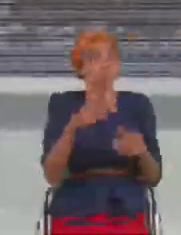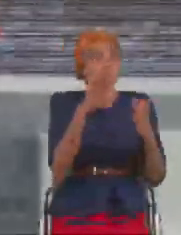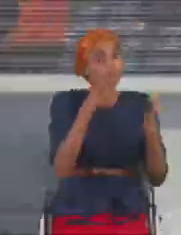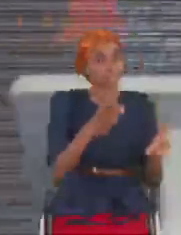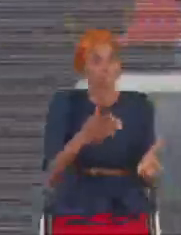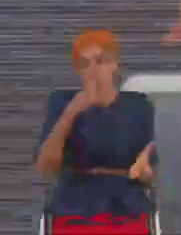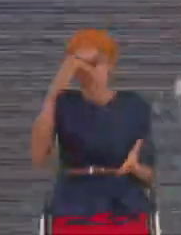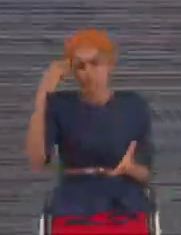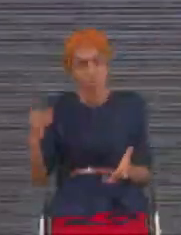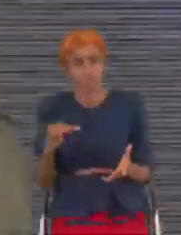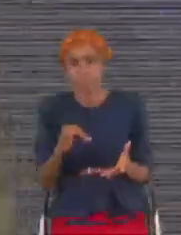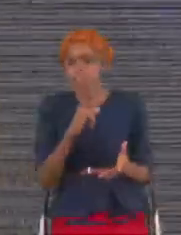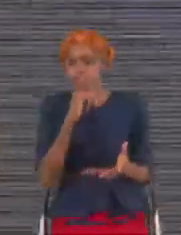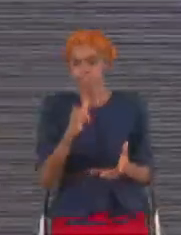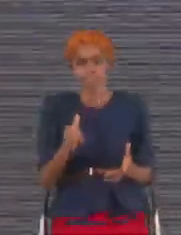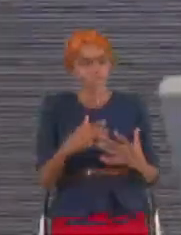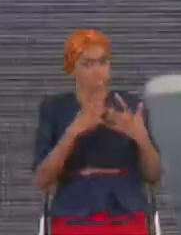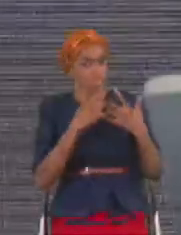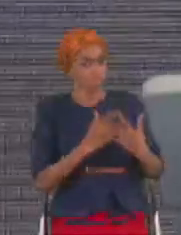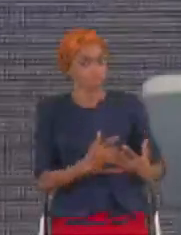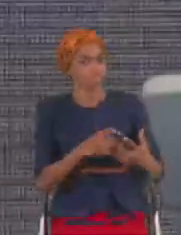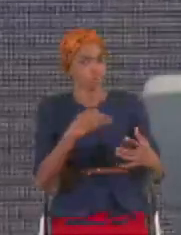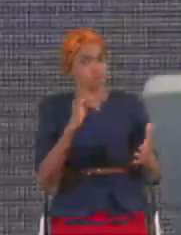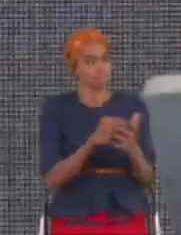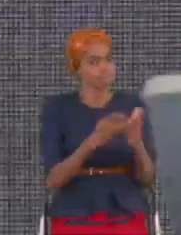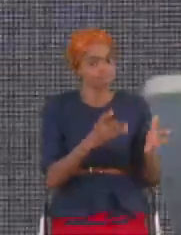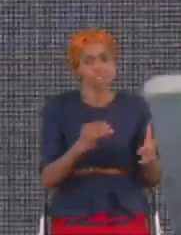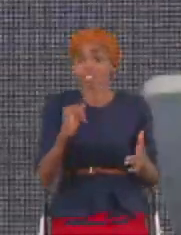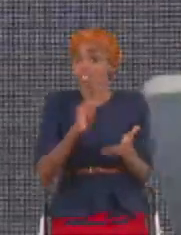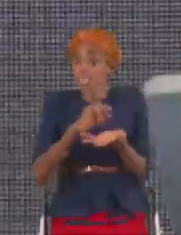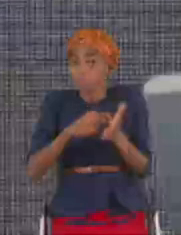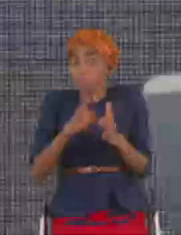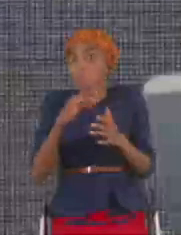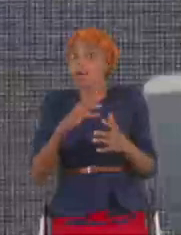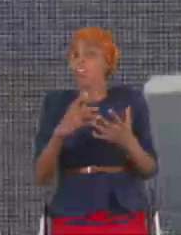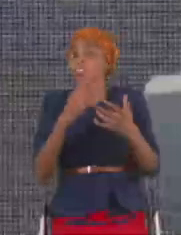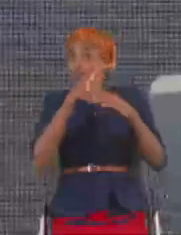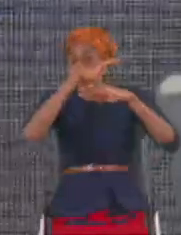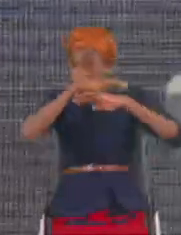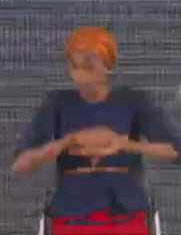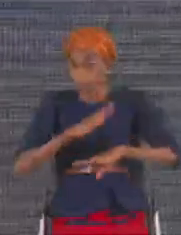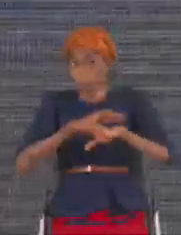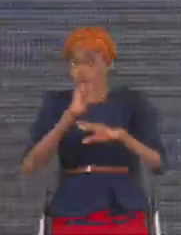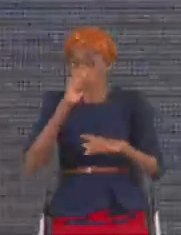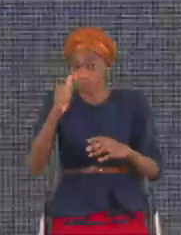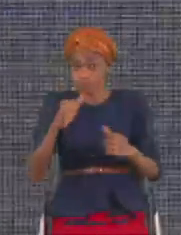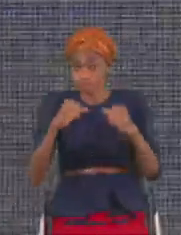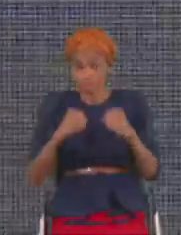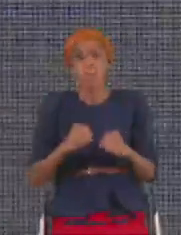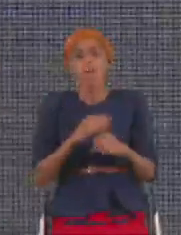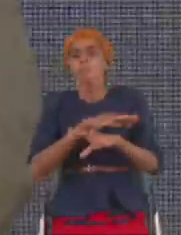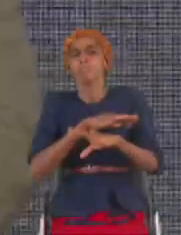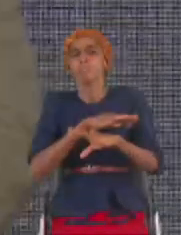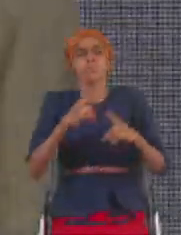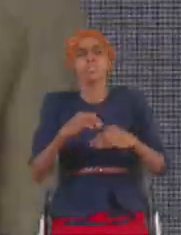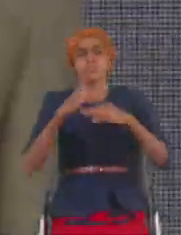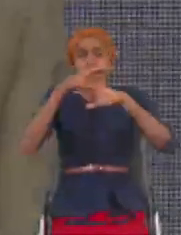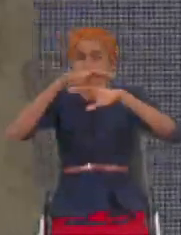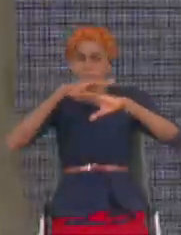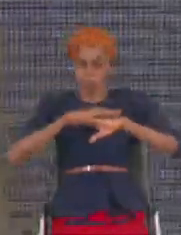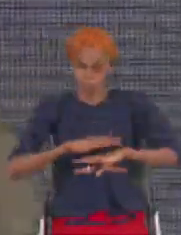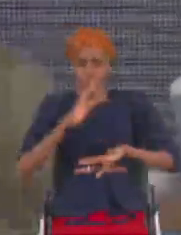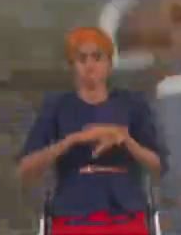parce que je ne suis pas capable ou ce lieu mais je pense comme ça je dépends de ma faute mais tu as je n'ai pas de la grâce de